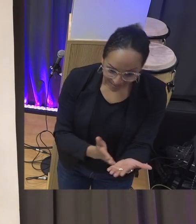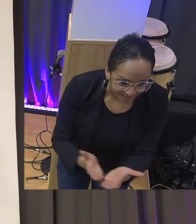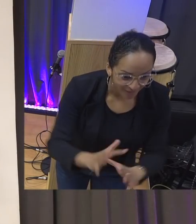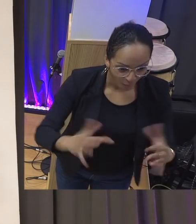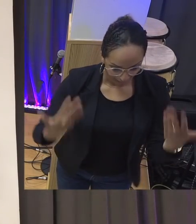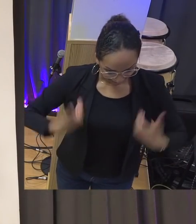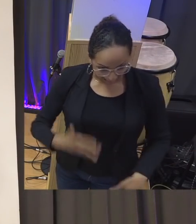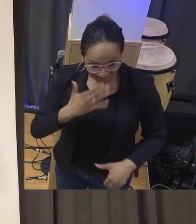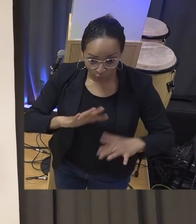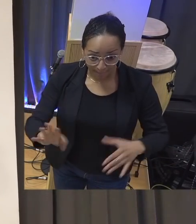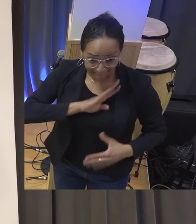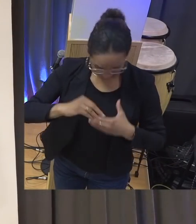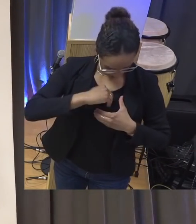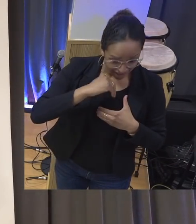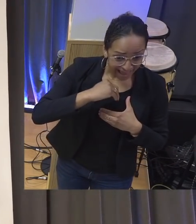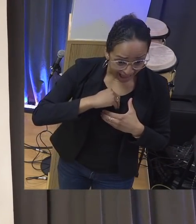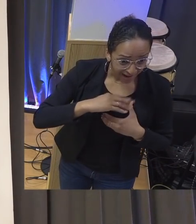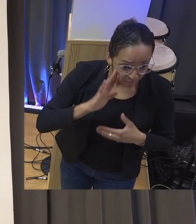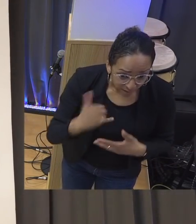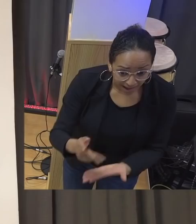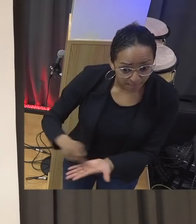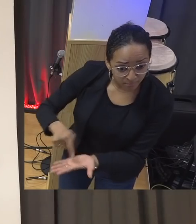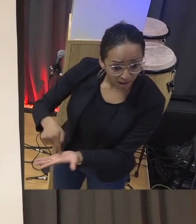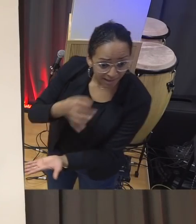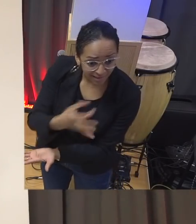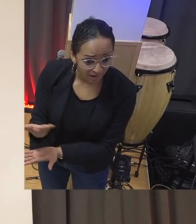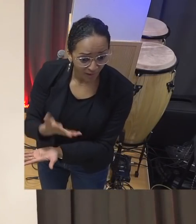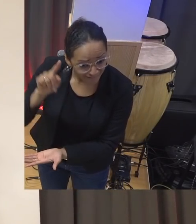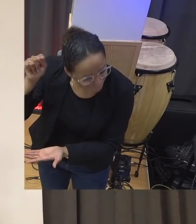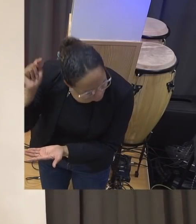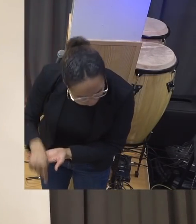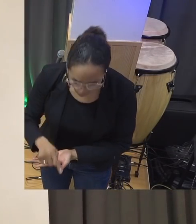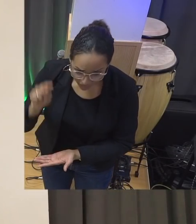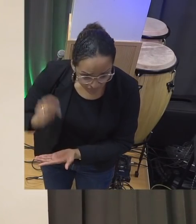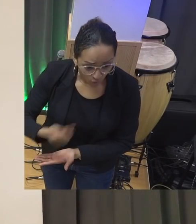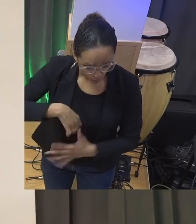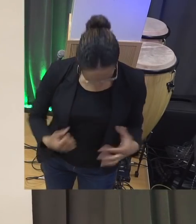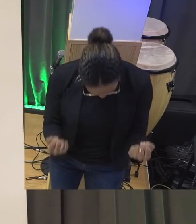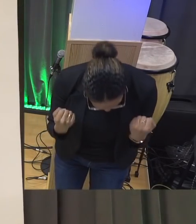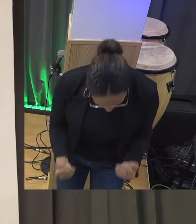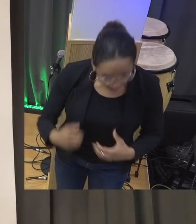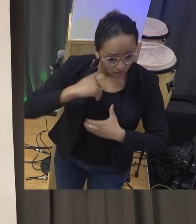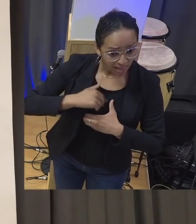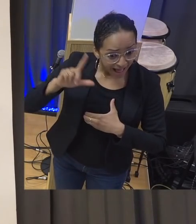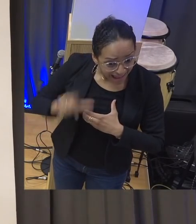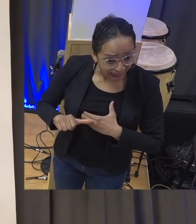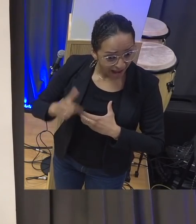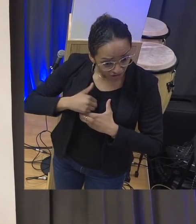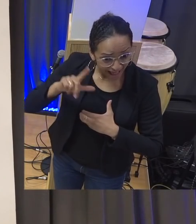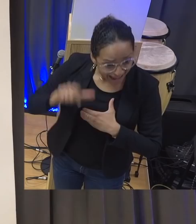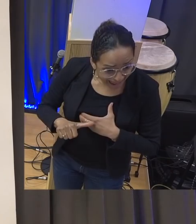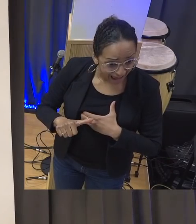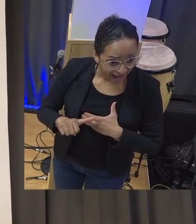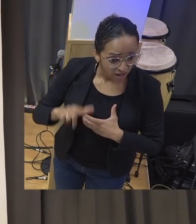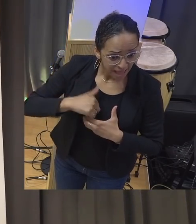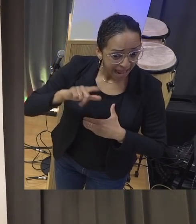conduite. Et c'est pour ça que l'apôtre Paul dit, mais il faut véritablement être fortifié dans l'homme intérieur, mais par la